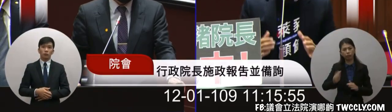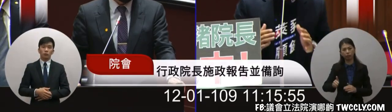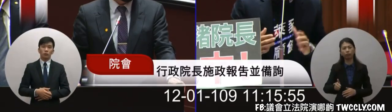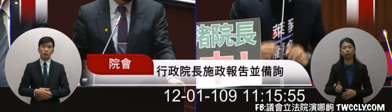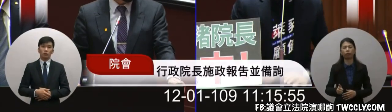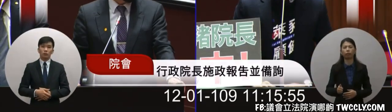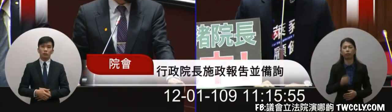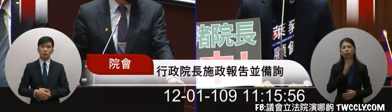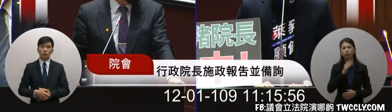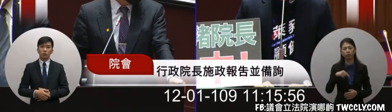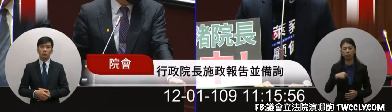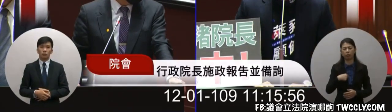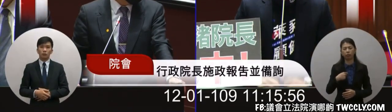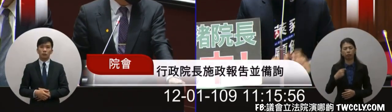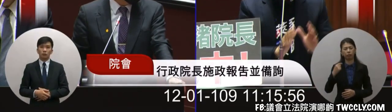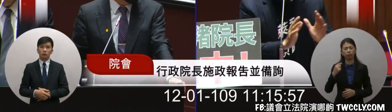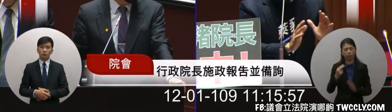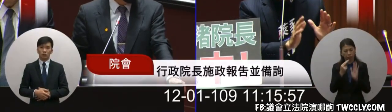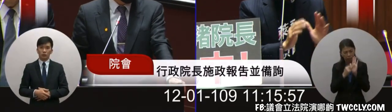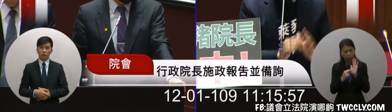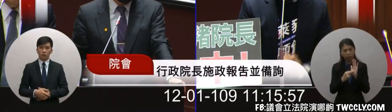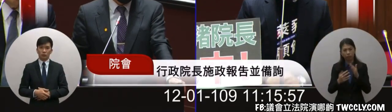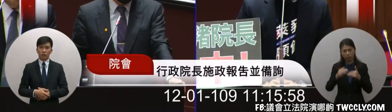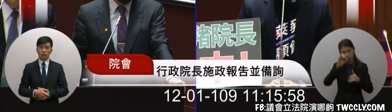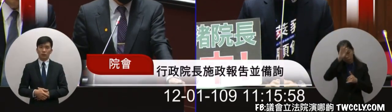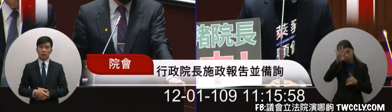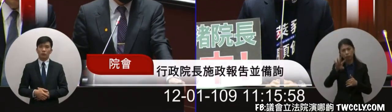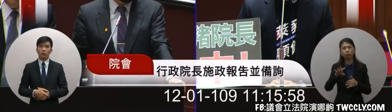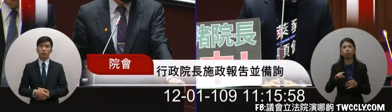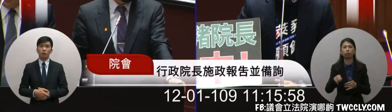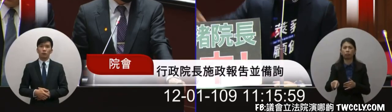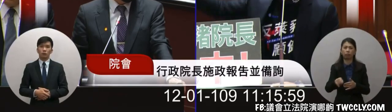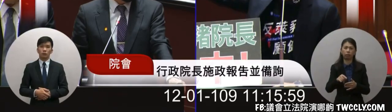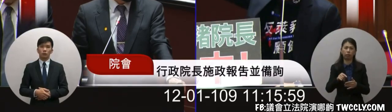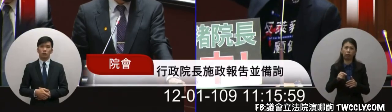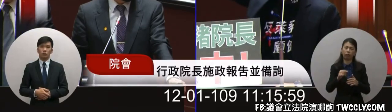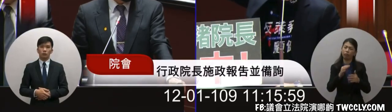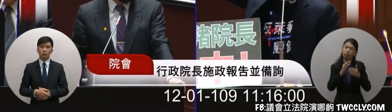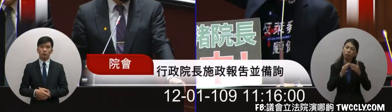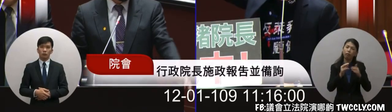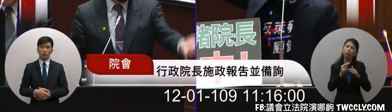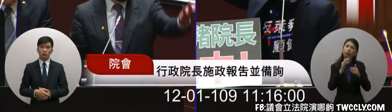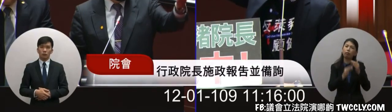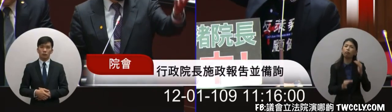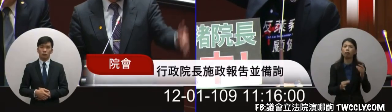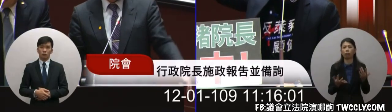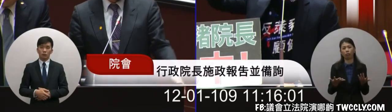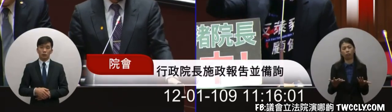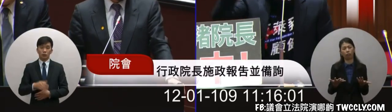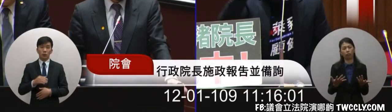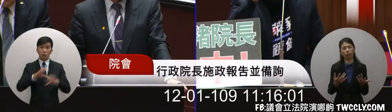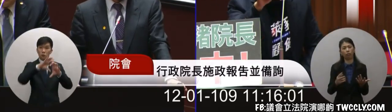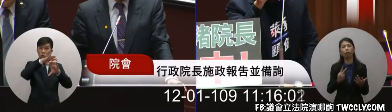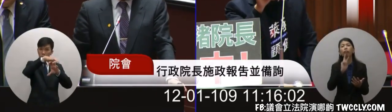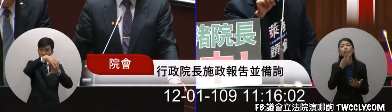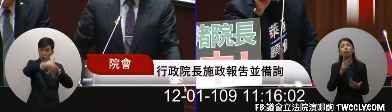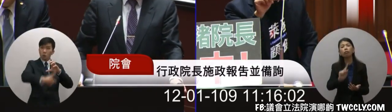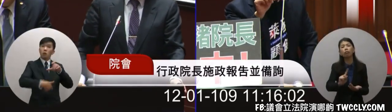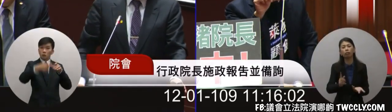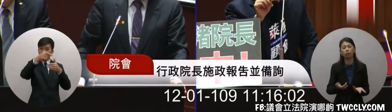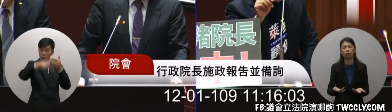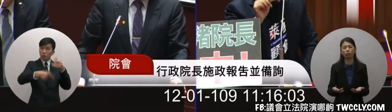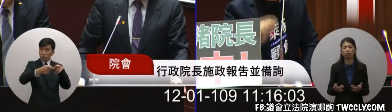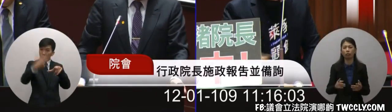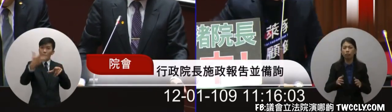为什么我们一直在强调。那你民进党不要双重标准啊！你在亚的时阵， 安尼就， 你现在要不要跟国